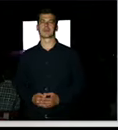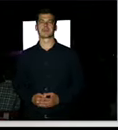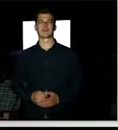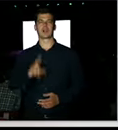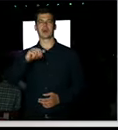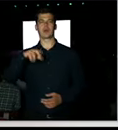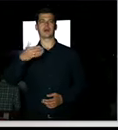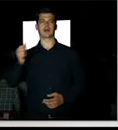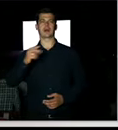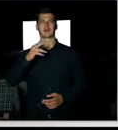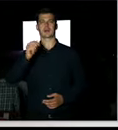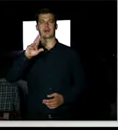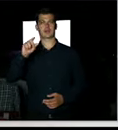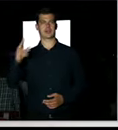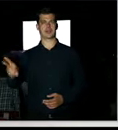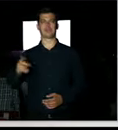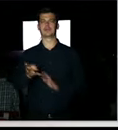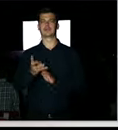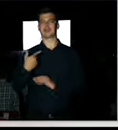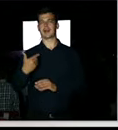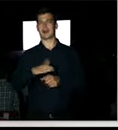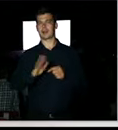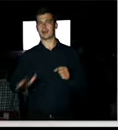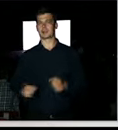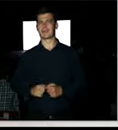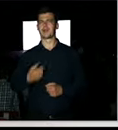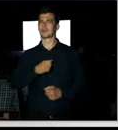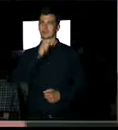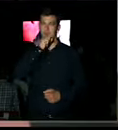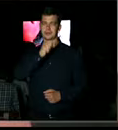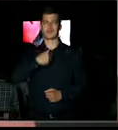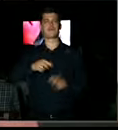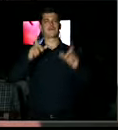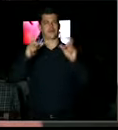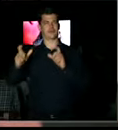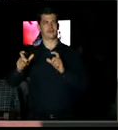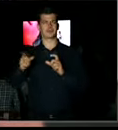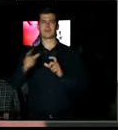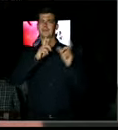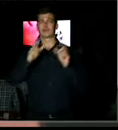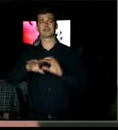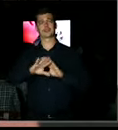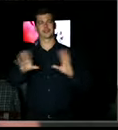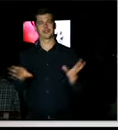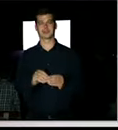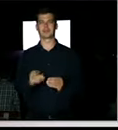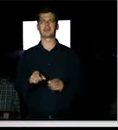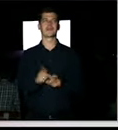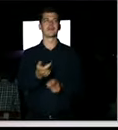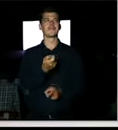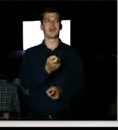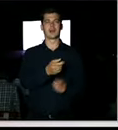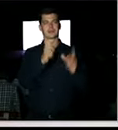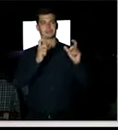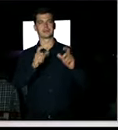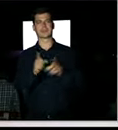Paulina Narożnik, 19 lat, Radom. Moją pasją jest fotografia. Fotografuję wszystko, chwycam najlepsze chwile, najlepsze